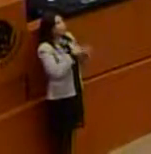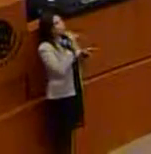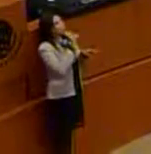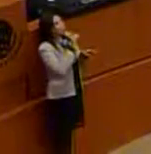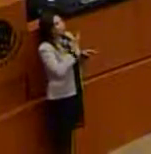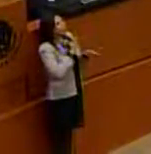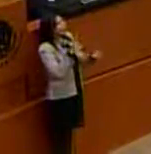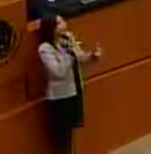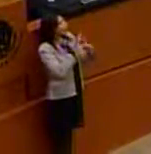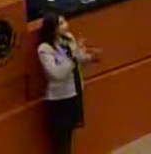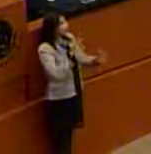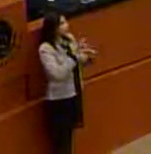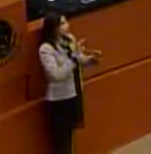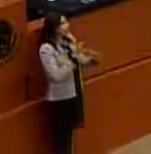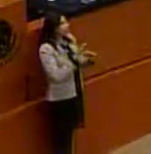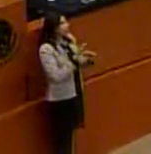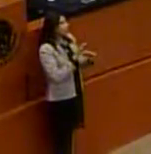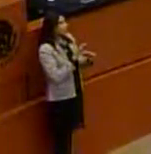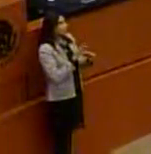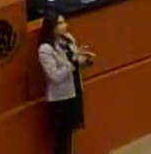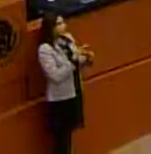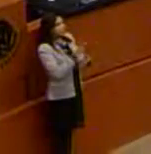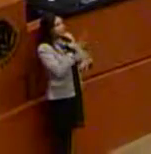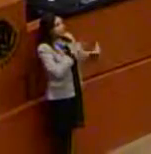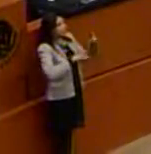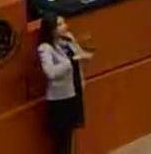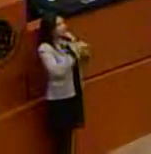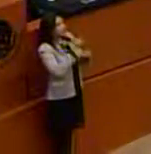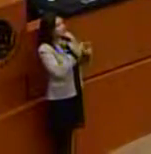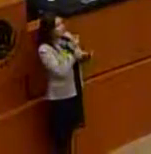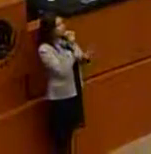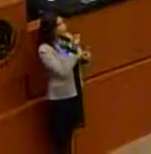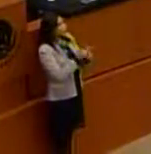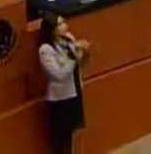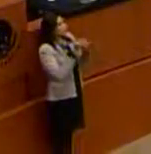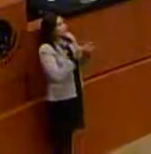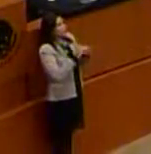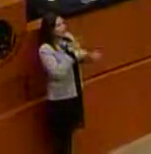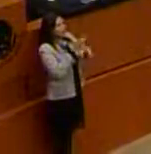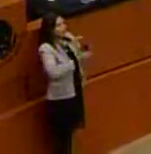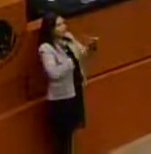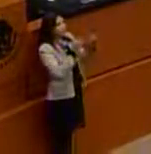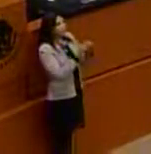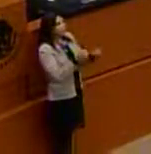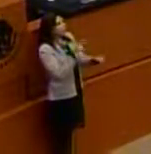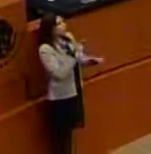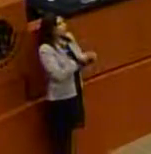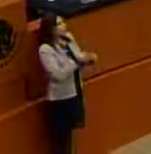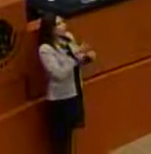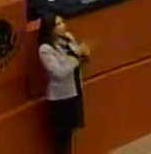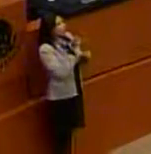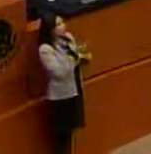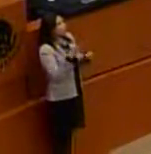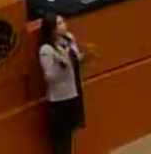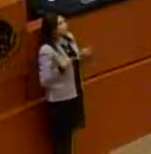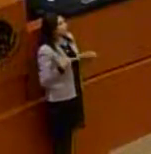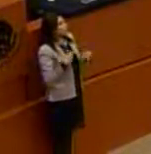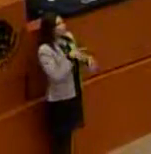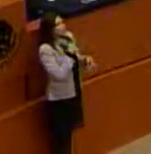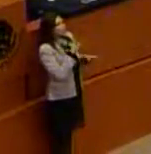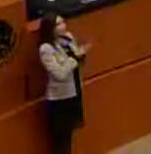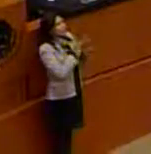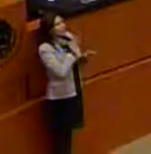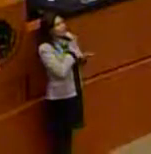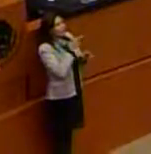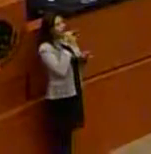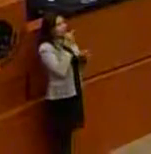substituer à un revenu existant et qu'il remplace une partie des prestations sociales, une grande partie des réserves exprimées se mue en envie d'en savoir plus et un